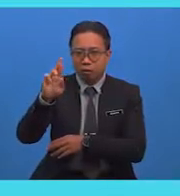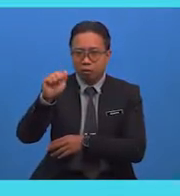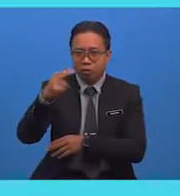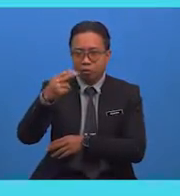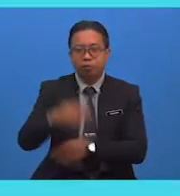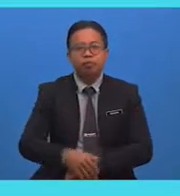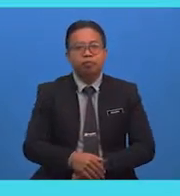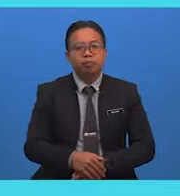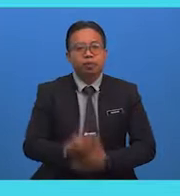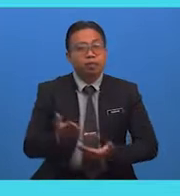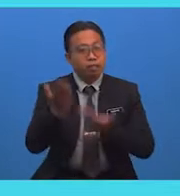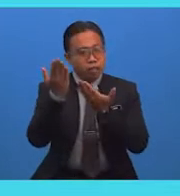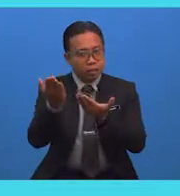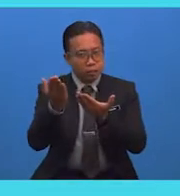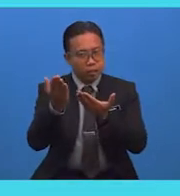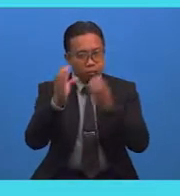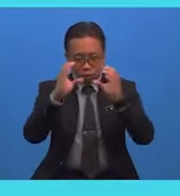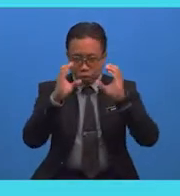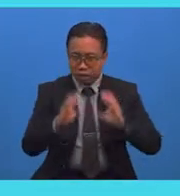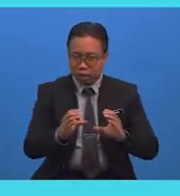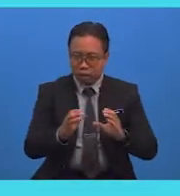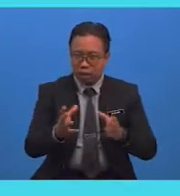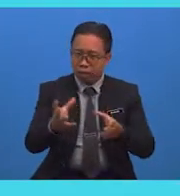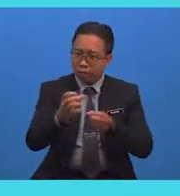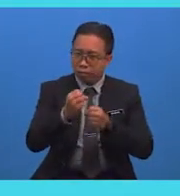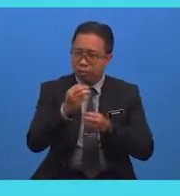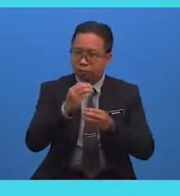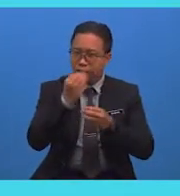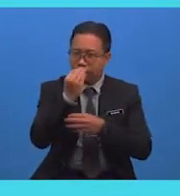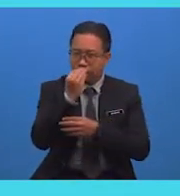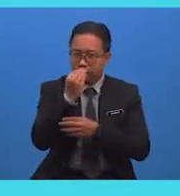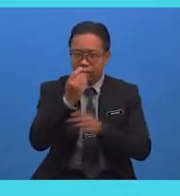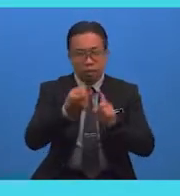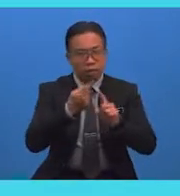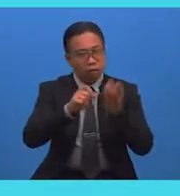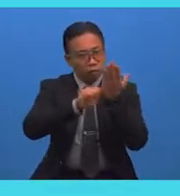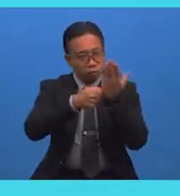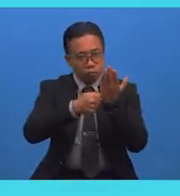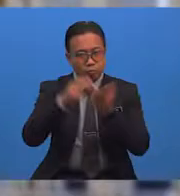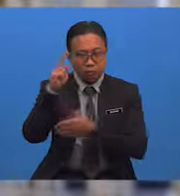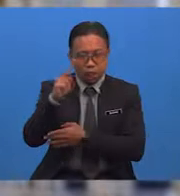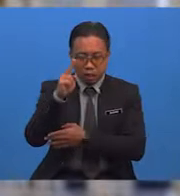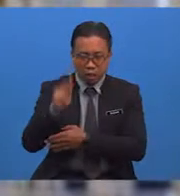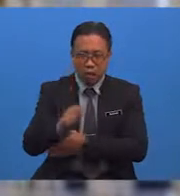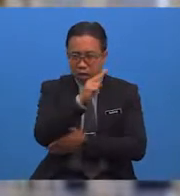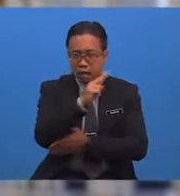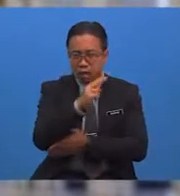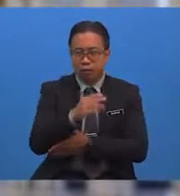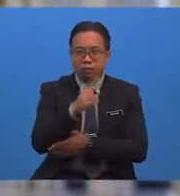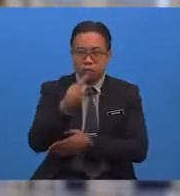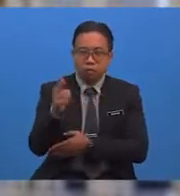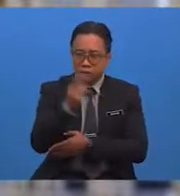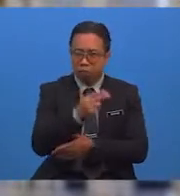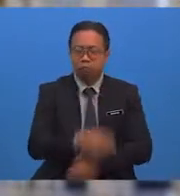mencadangkan cara mengamalkan pengambilan makanan daripada sumber yang halal lagi baik. Murid-murid,